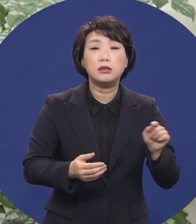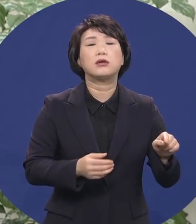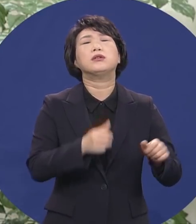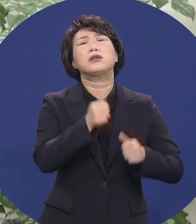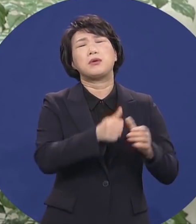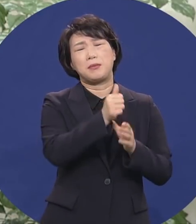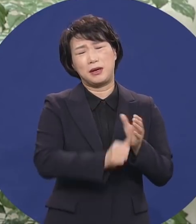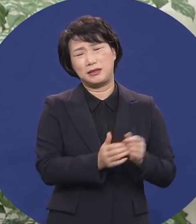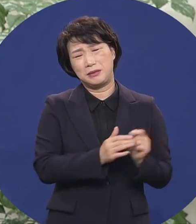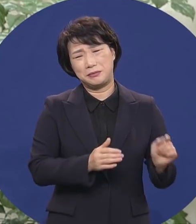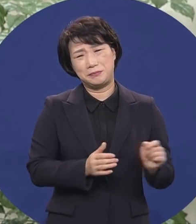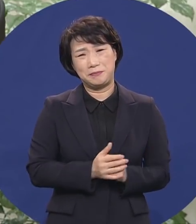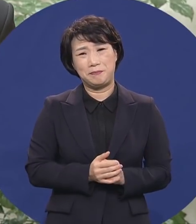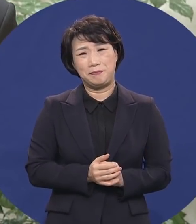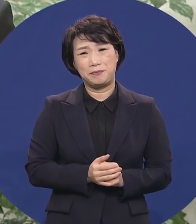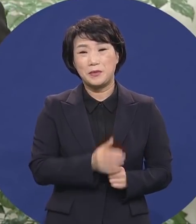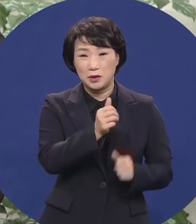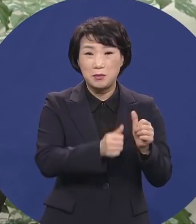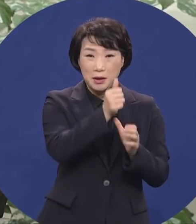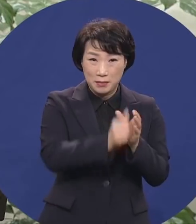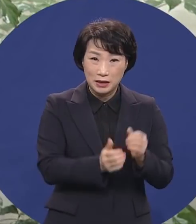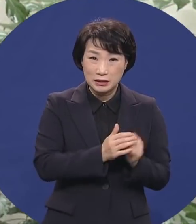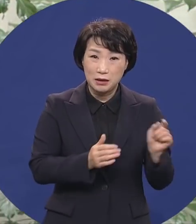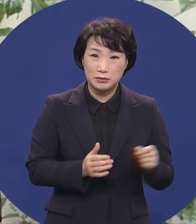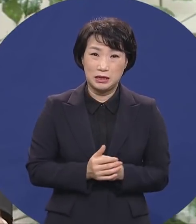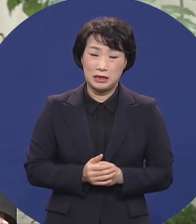들어서 그래요. 시험 들어도.